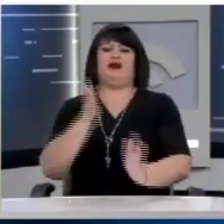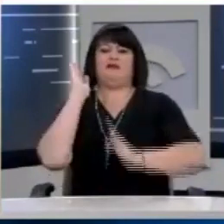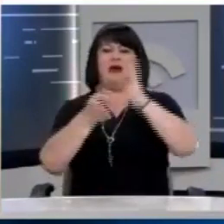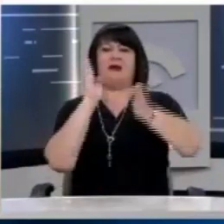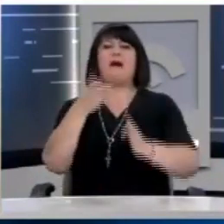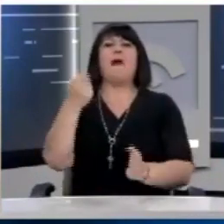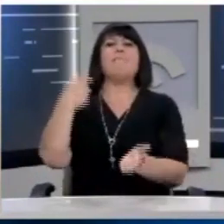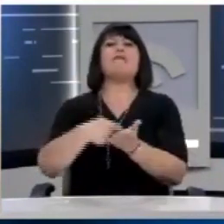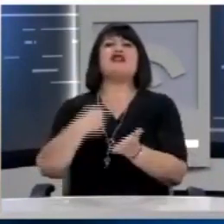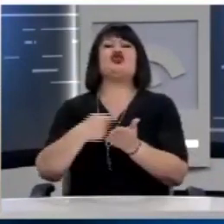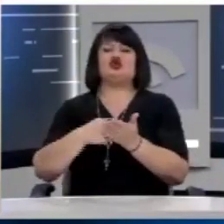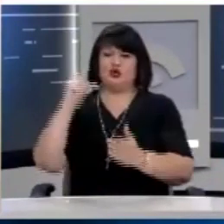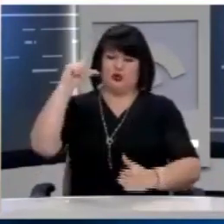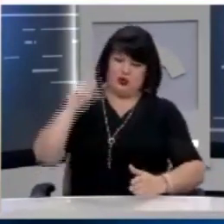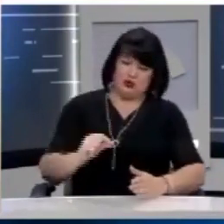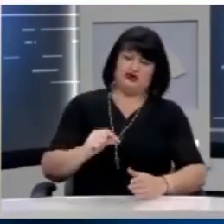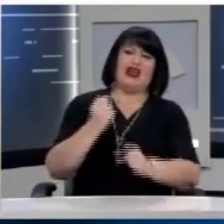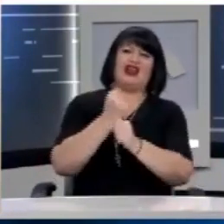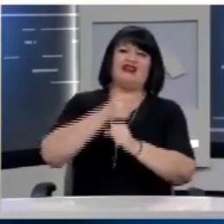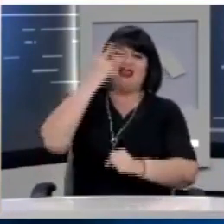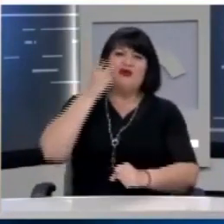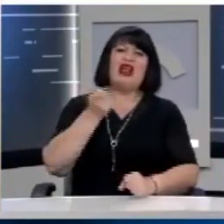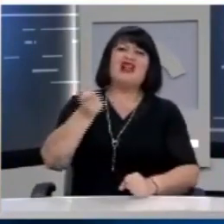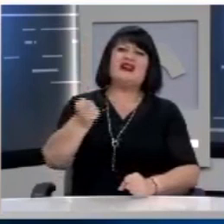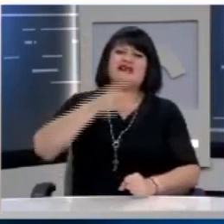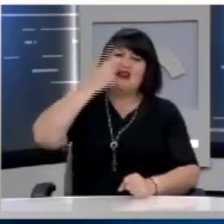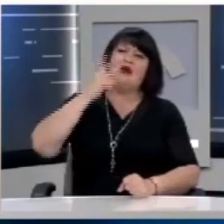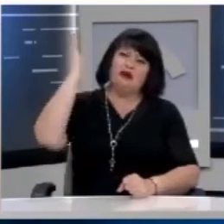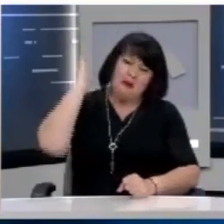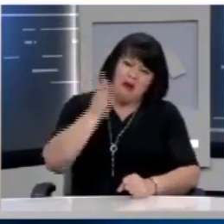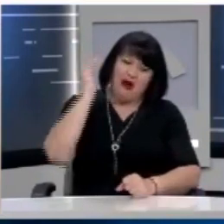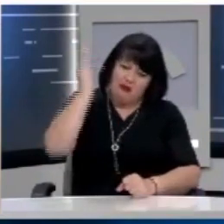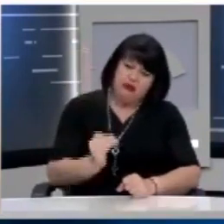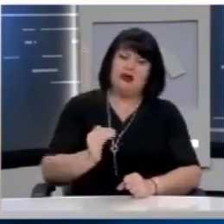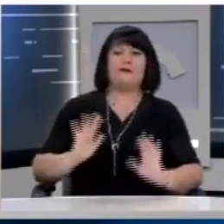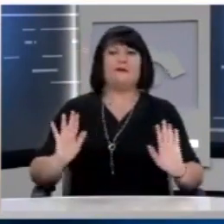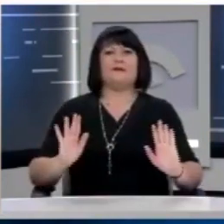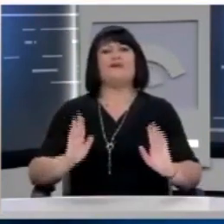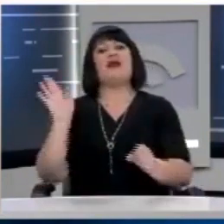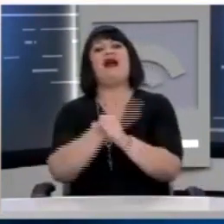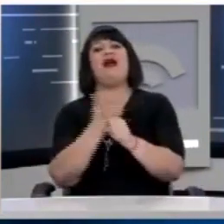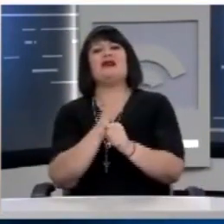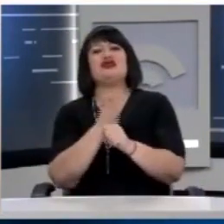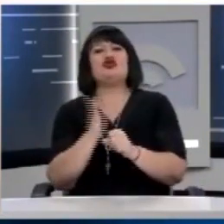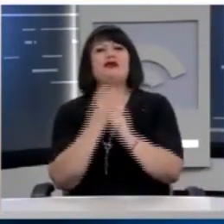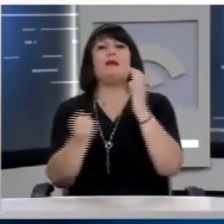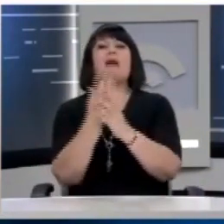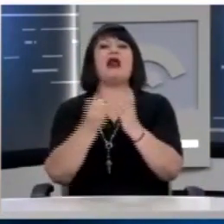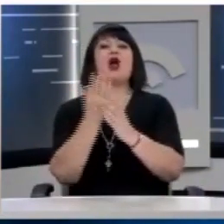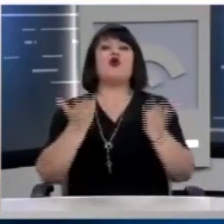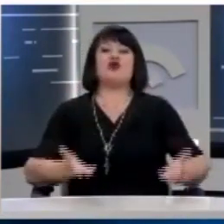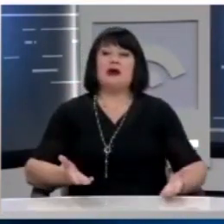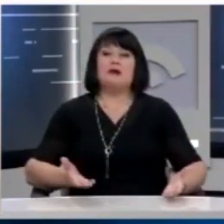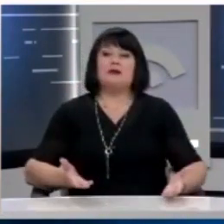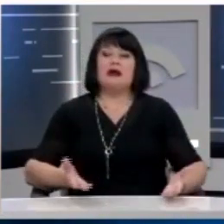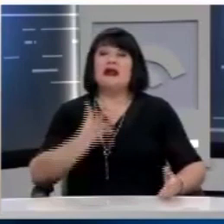τσακίζει τους μισθούς, τα εργατικά δικαιώματα και τα ασφαλιστικά δικαιώματα των εργαζόμενων, που οδηγεί στην καταστροφή των παραγωγικών δυνάμεων. Γι'